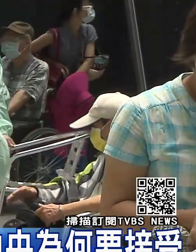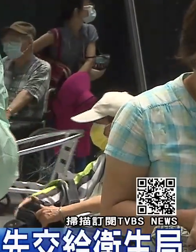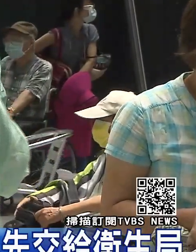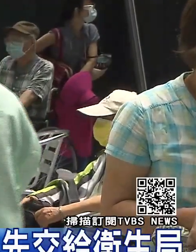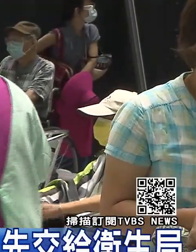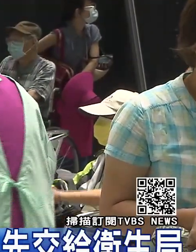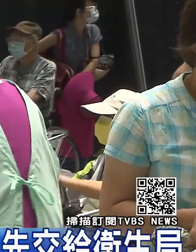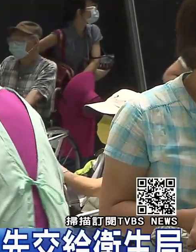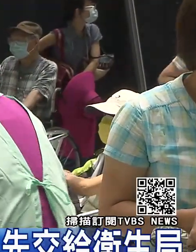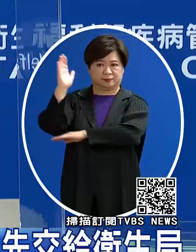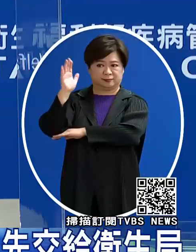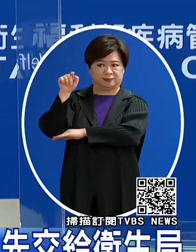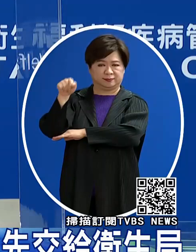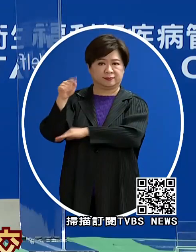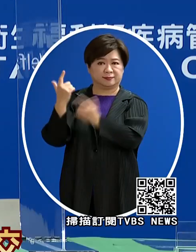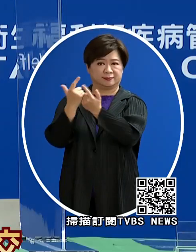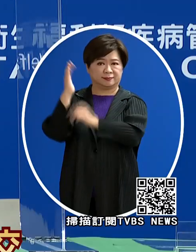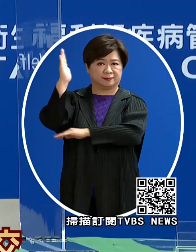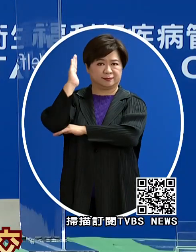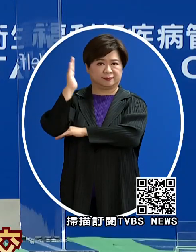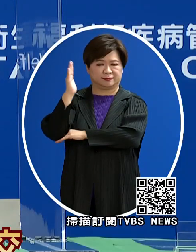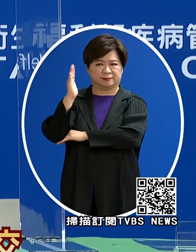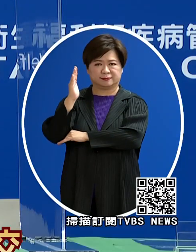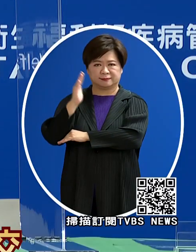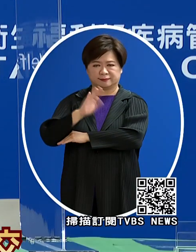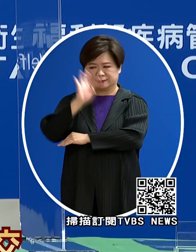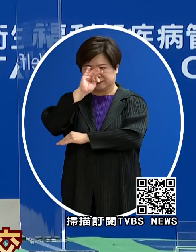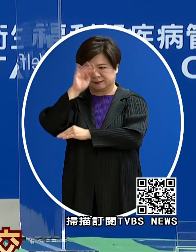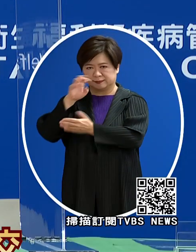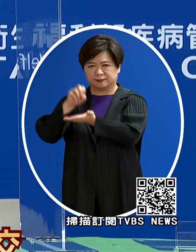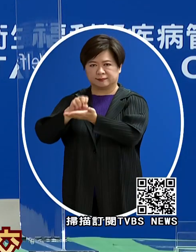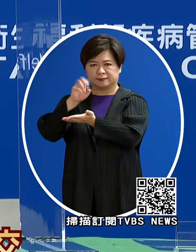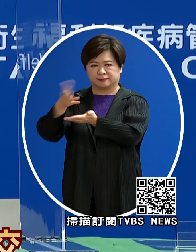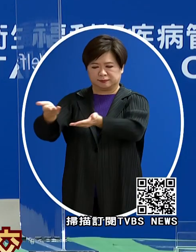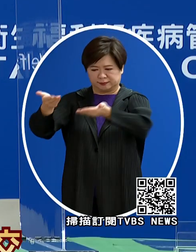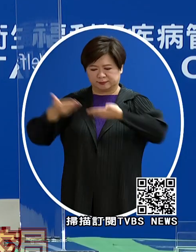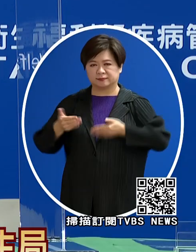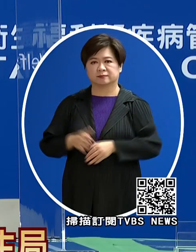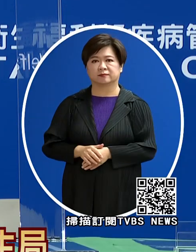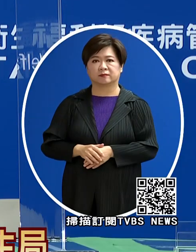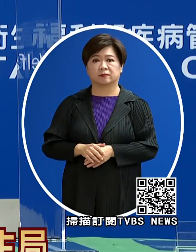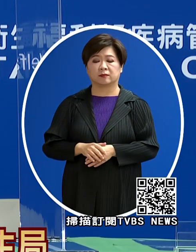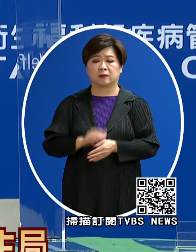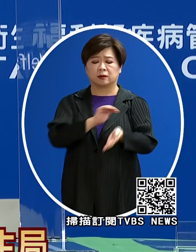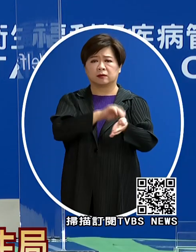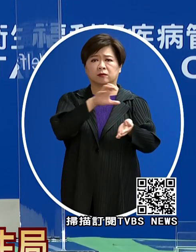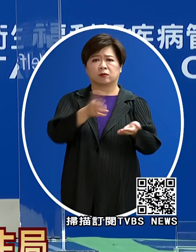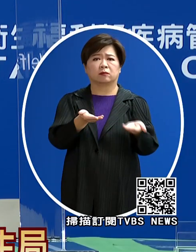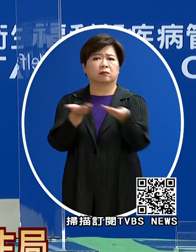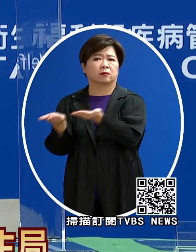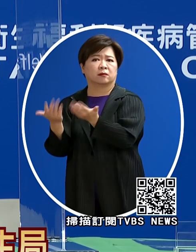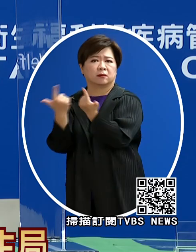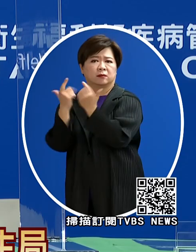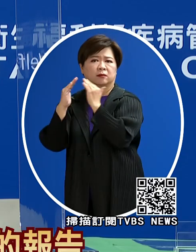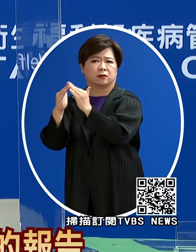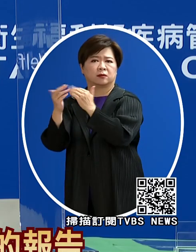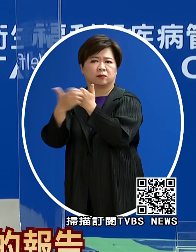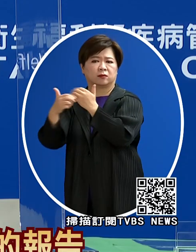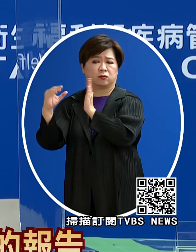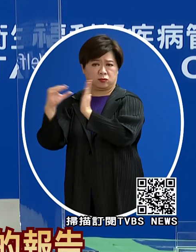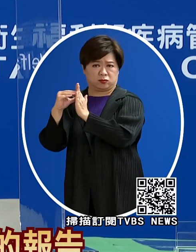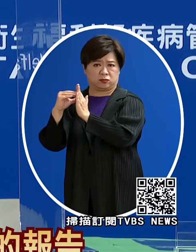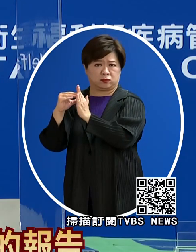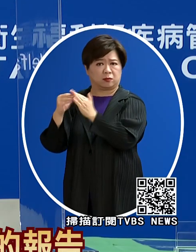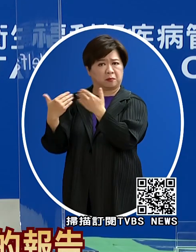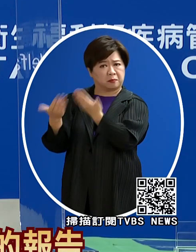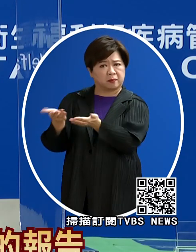挥中心不领情。 医院的名册的这个送交是送交给地方的卫生局，那所以